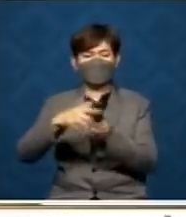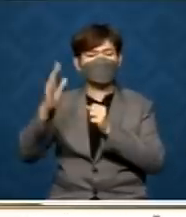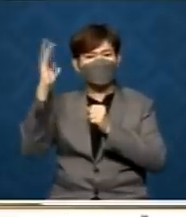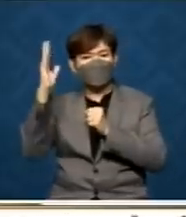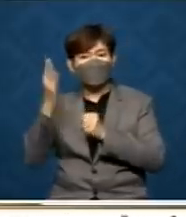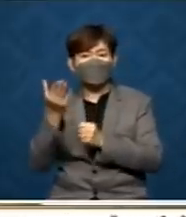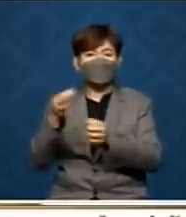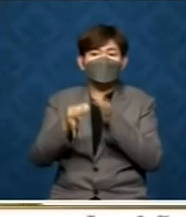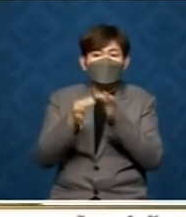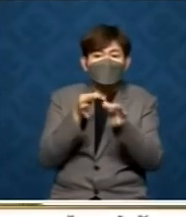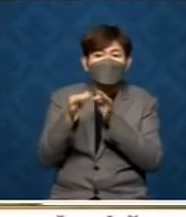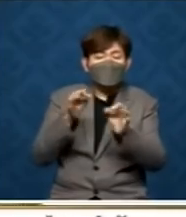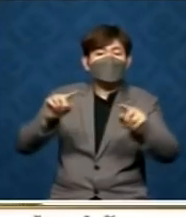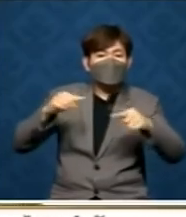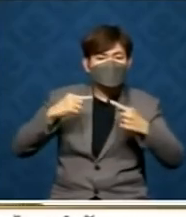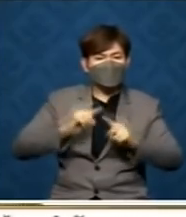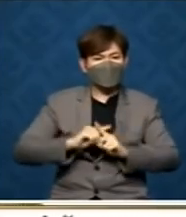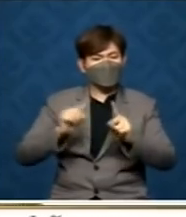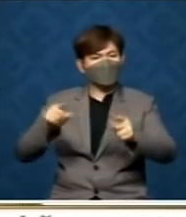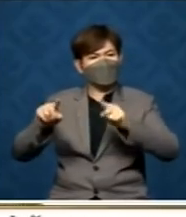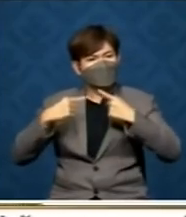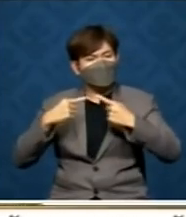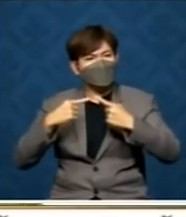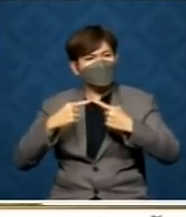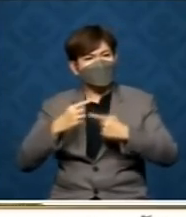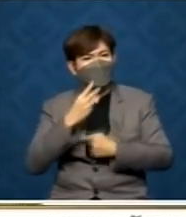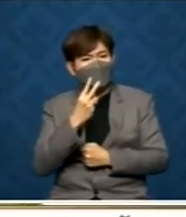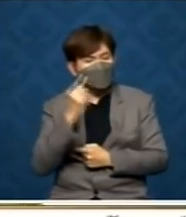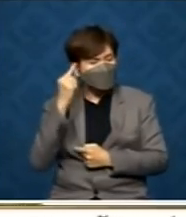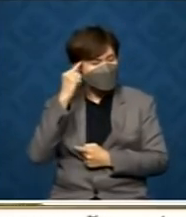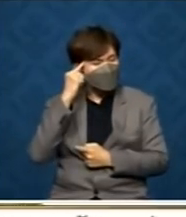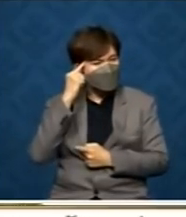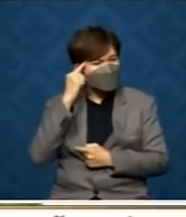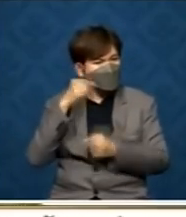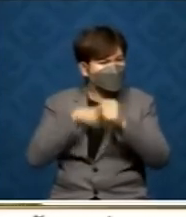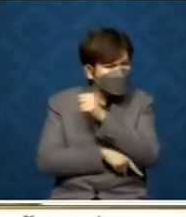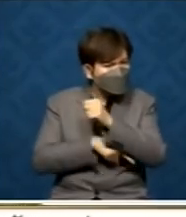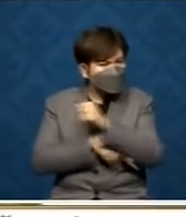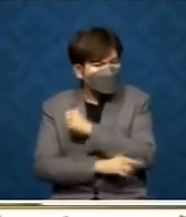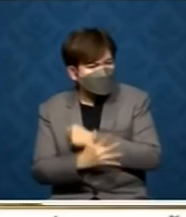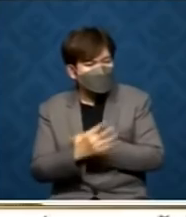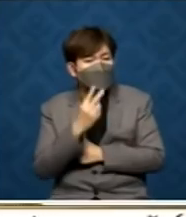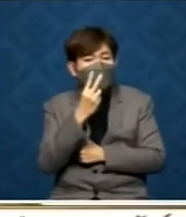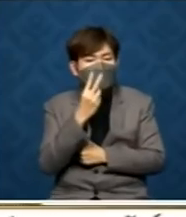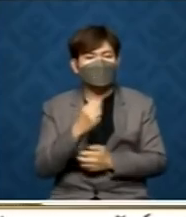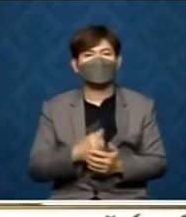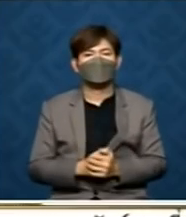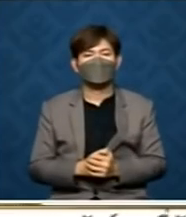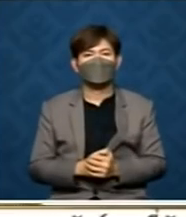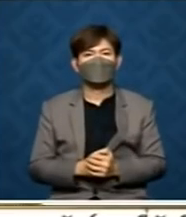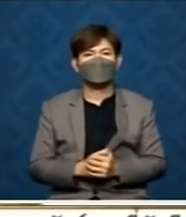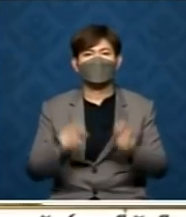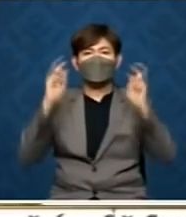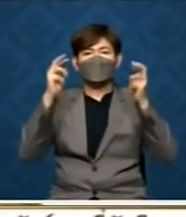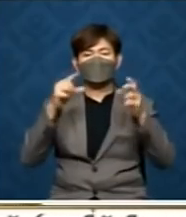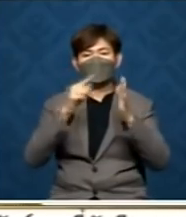ท่านได้ชี้แจงแต่ชี้แจงแล้วนี่มันจะทำให้ก็เปลี่ยนความตั้งใจว่าคงได้มั้ยมาฟังเรื่อง